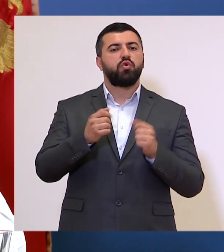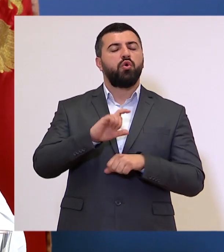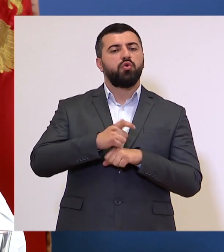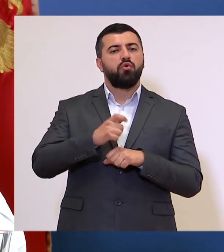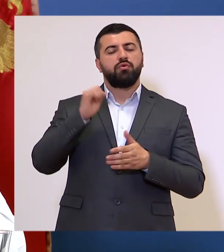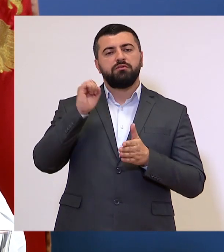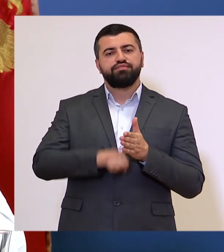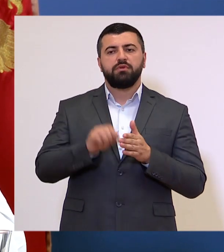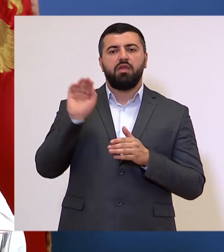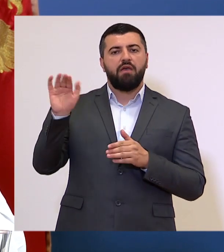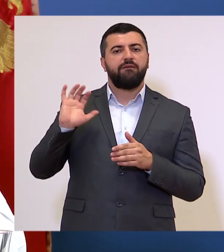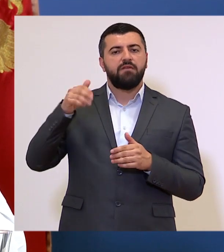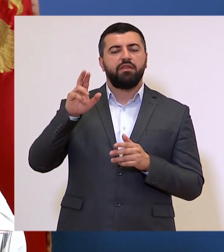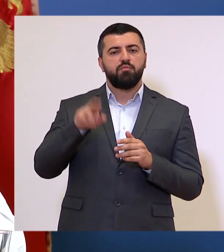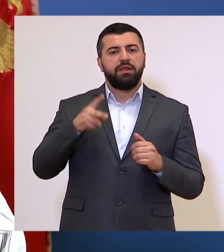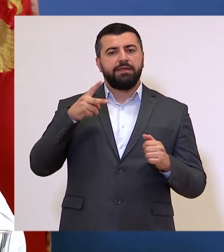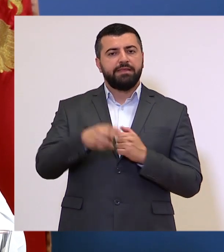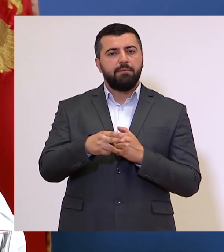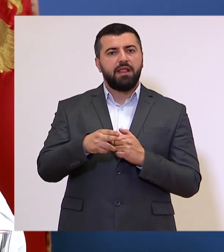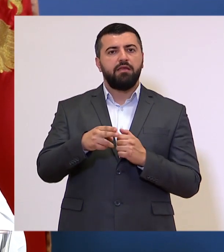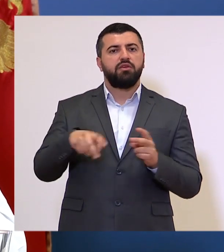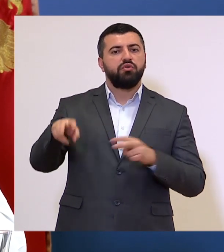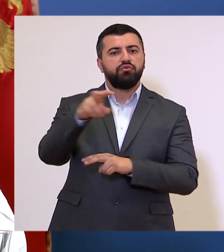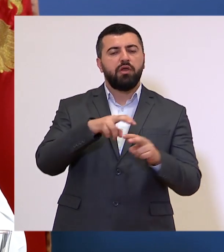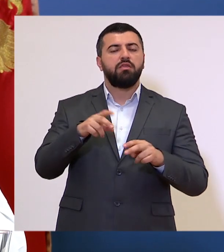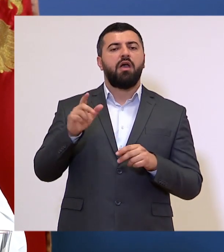izgledaju rigorozne, kolega Mugoš je to dobro rekao,